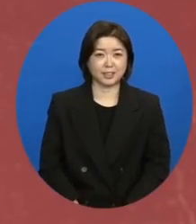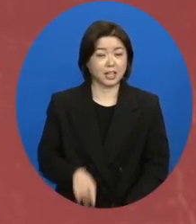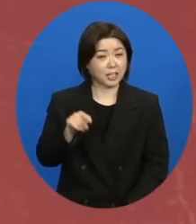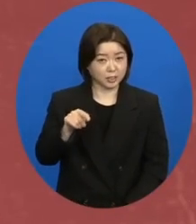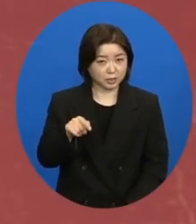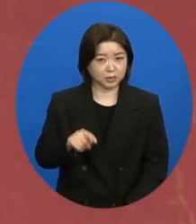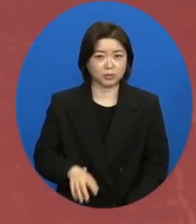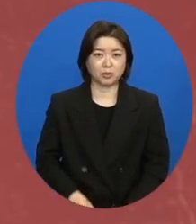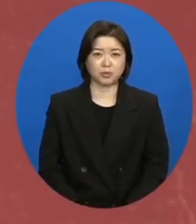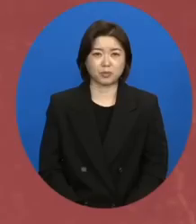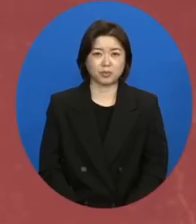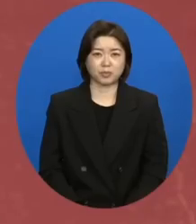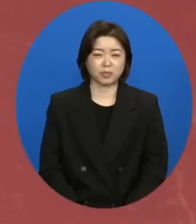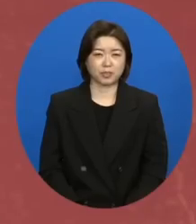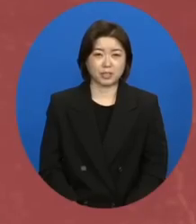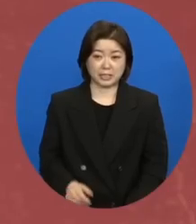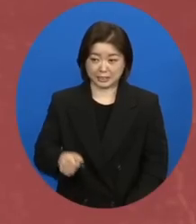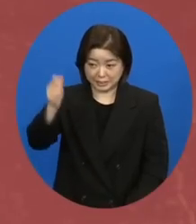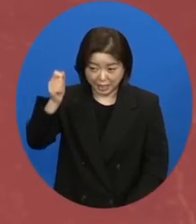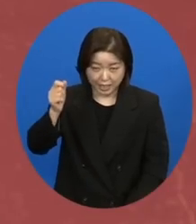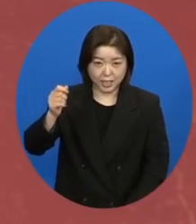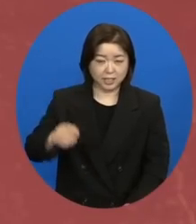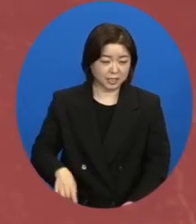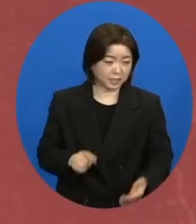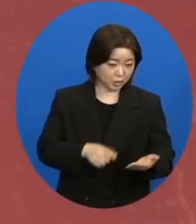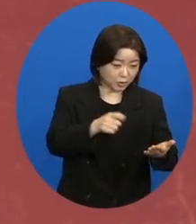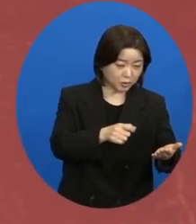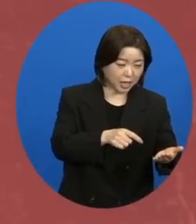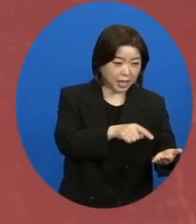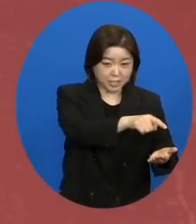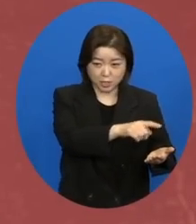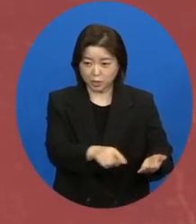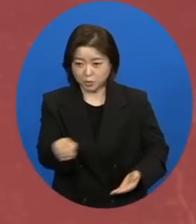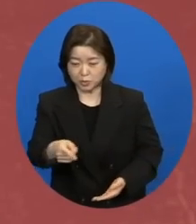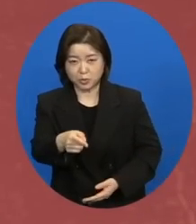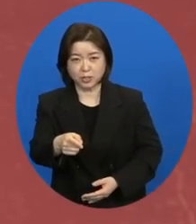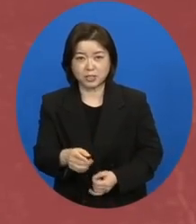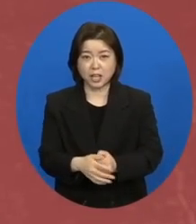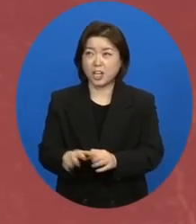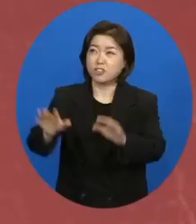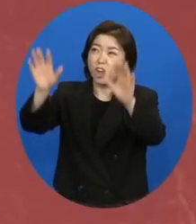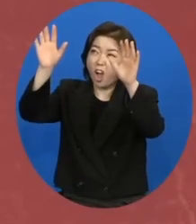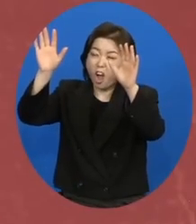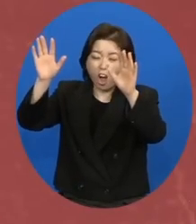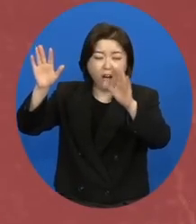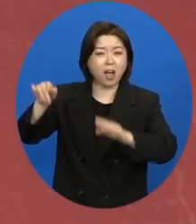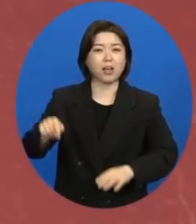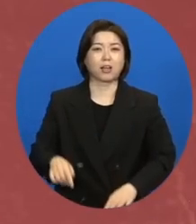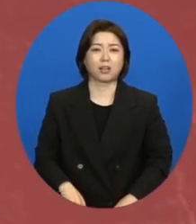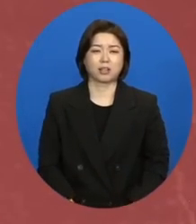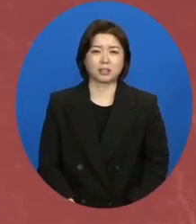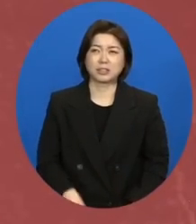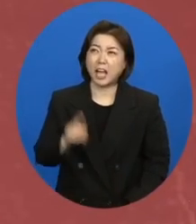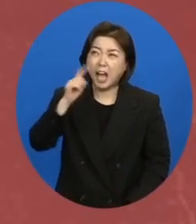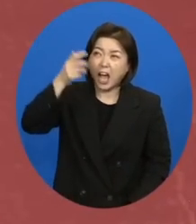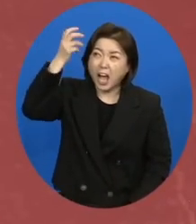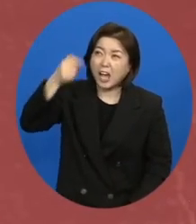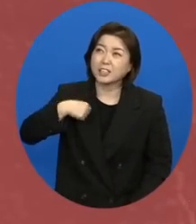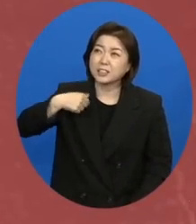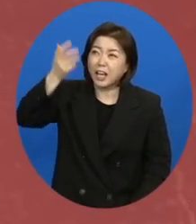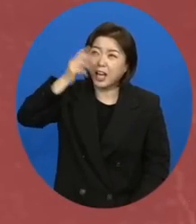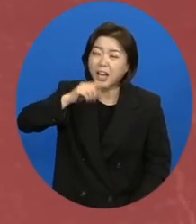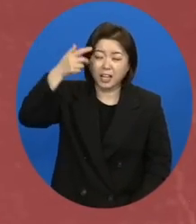그냥 딱 들기 전에 저쪽서 매 맞을 때 이쪽에서 쥐어 악한 영입니다.